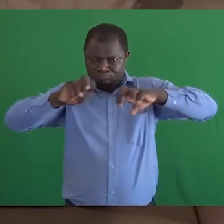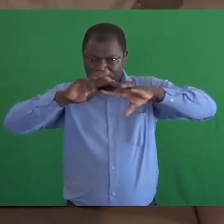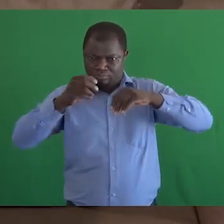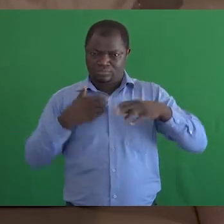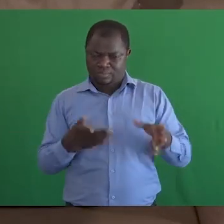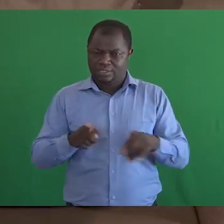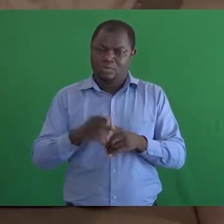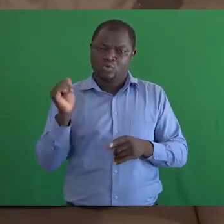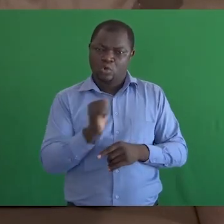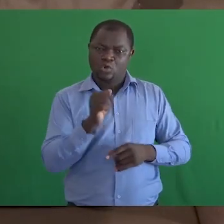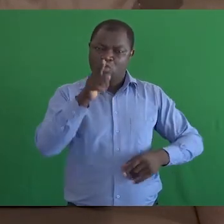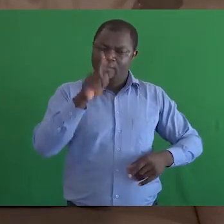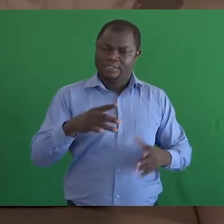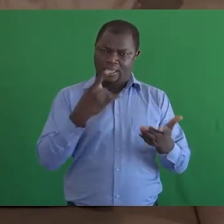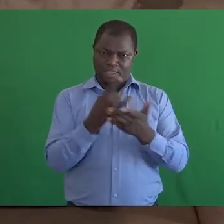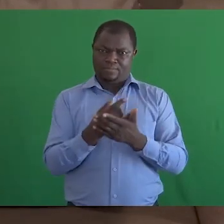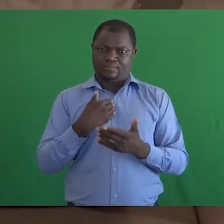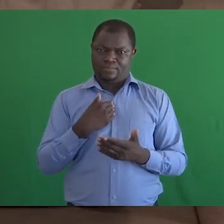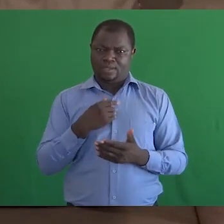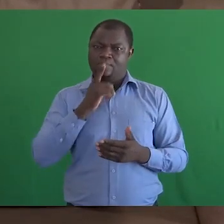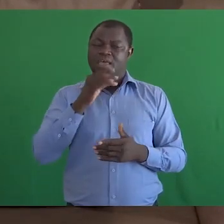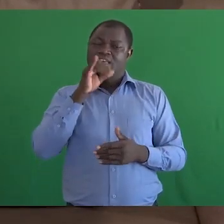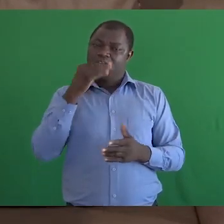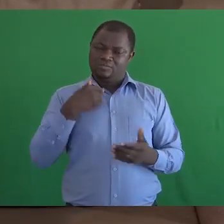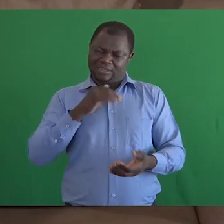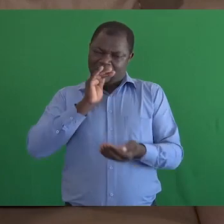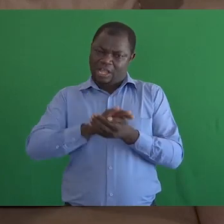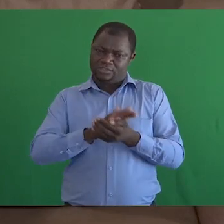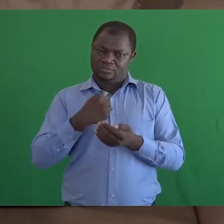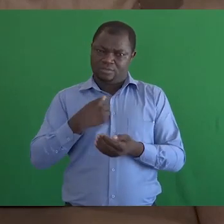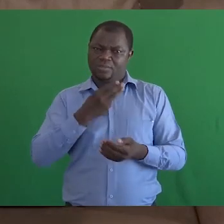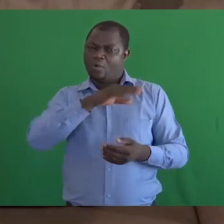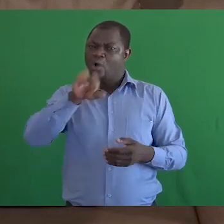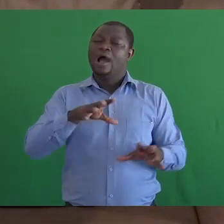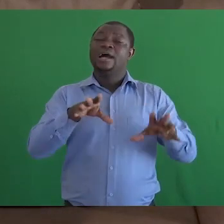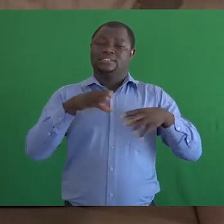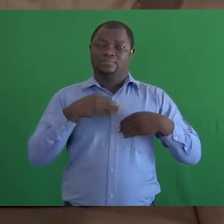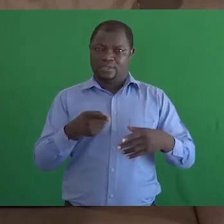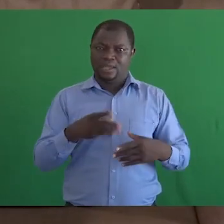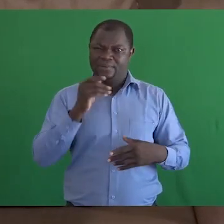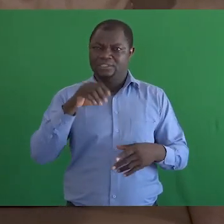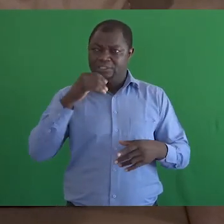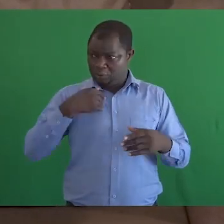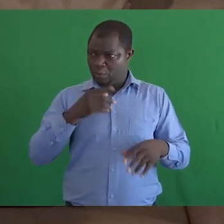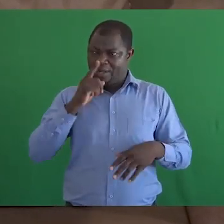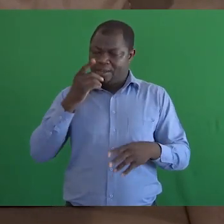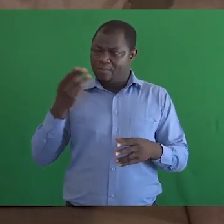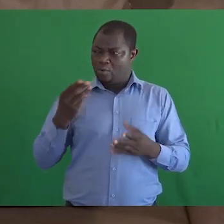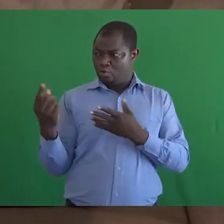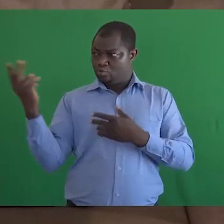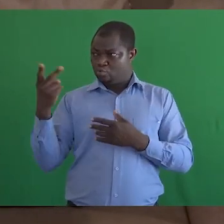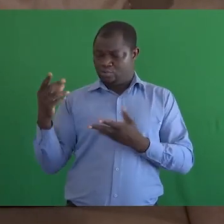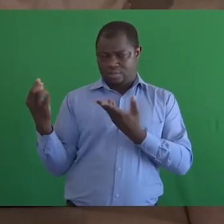yatakaita mbuya muchatibatsira utakaona kuti kana muri mutsika nemagariro edu vanotozvitendedza asi isusu tinoti kana vanhu vachinge